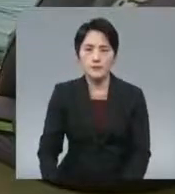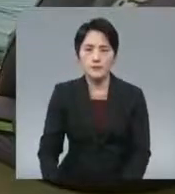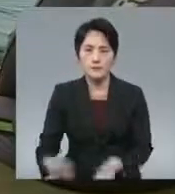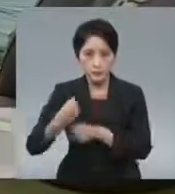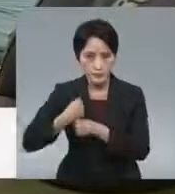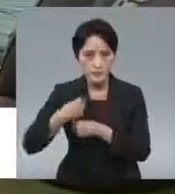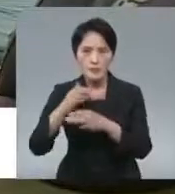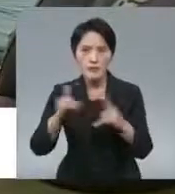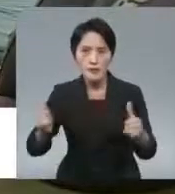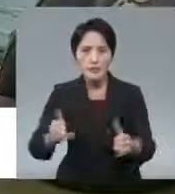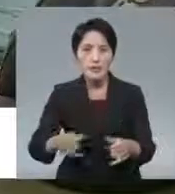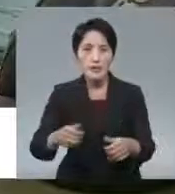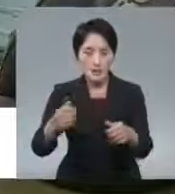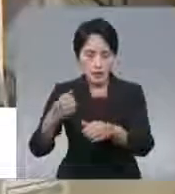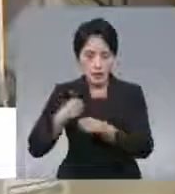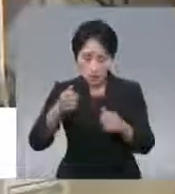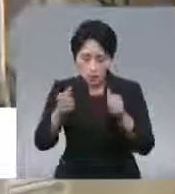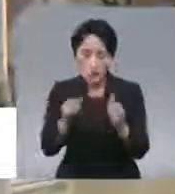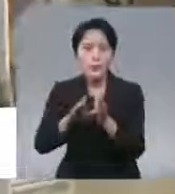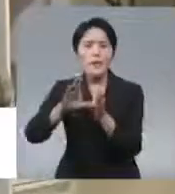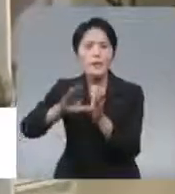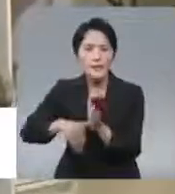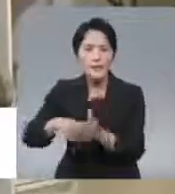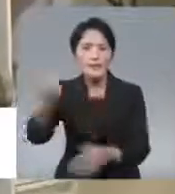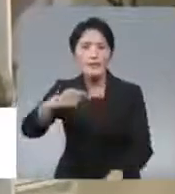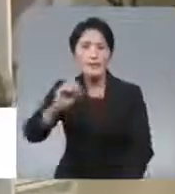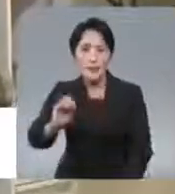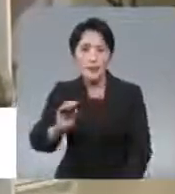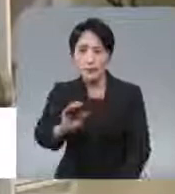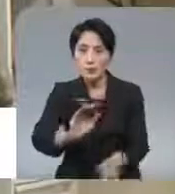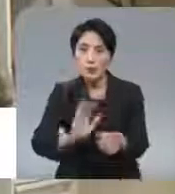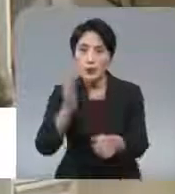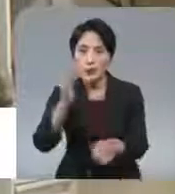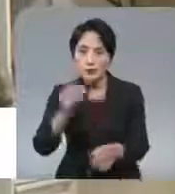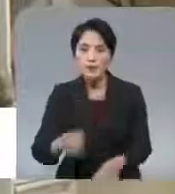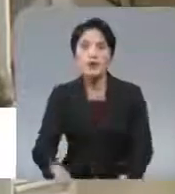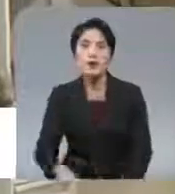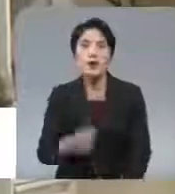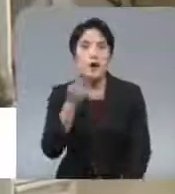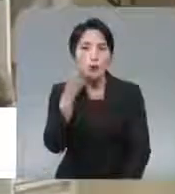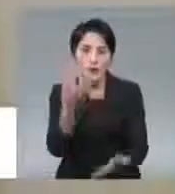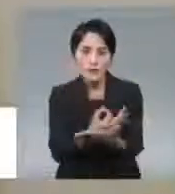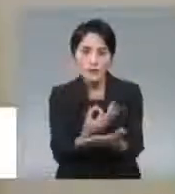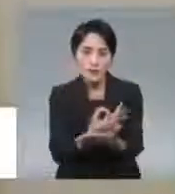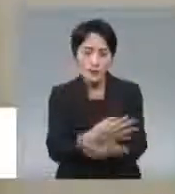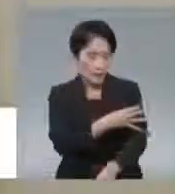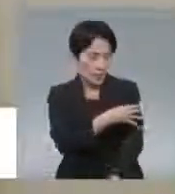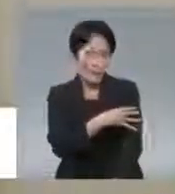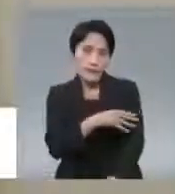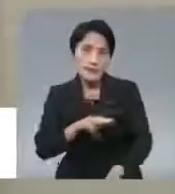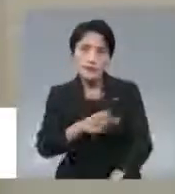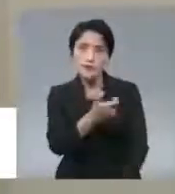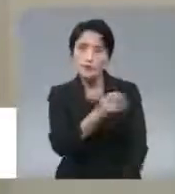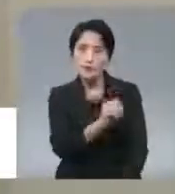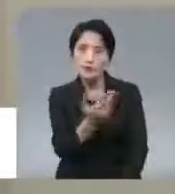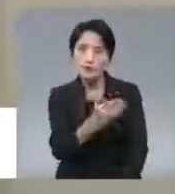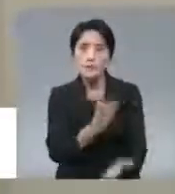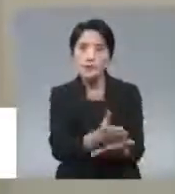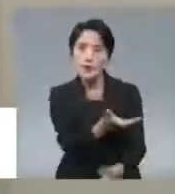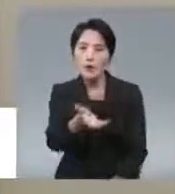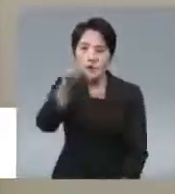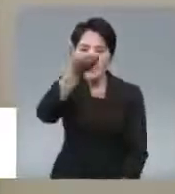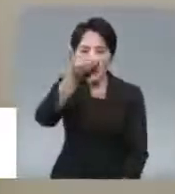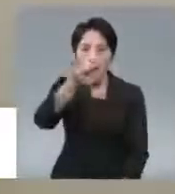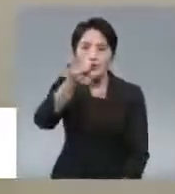пандемией к ведь 19 1 триллион 800 миллиардов вон предусмотрены для выплаты компенсации владельцам малого бизнеса